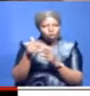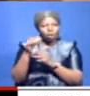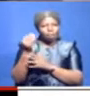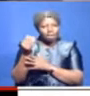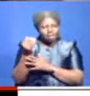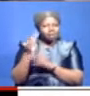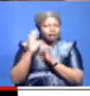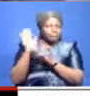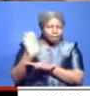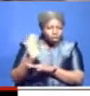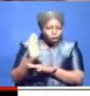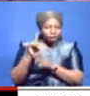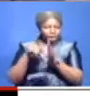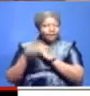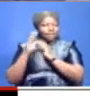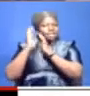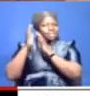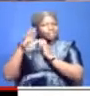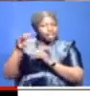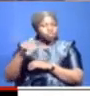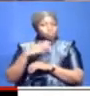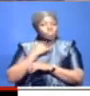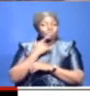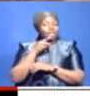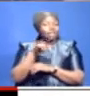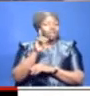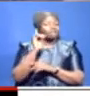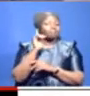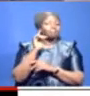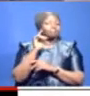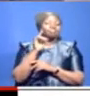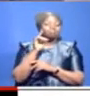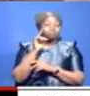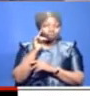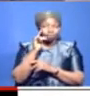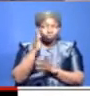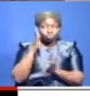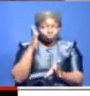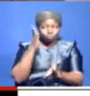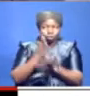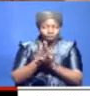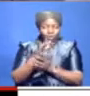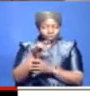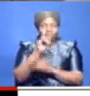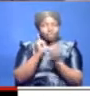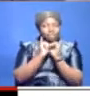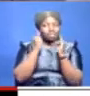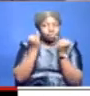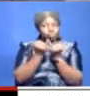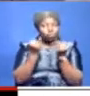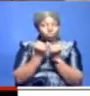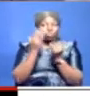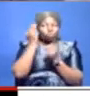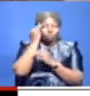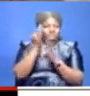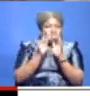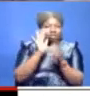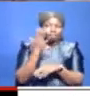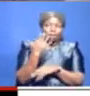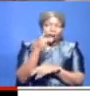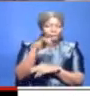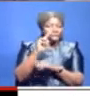kumwambia Owen, yeye sio shirika la kutathmini uhalali wa makaratasi. Lile shirika liko na hilo ndio